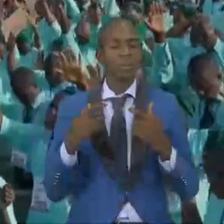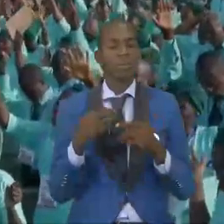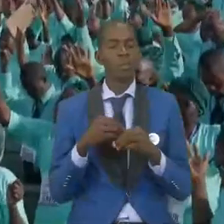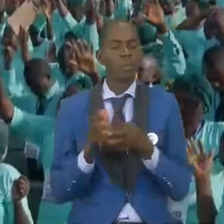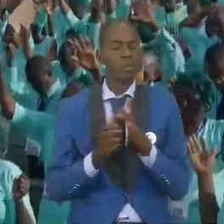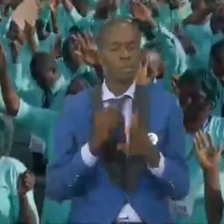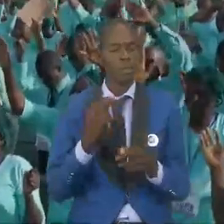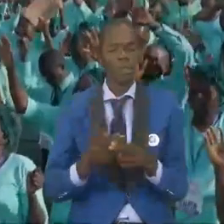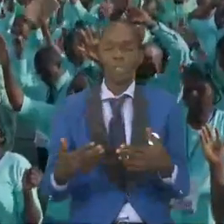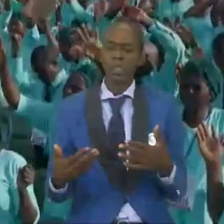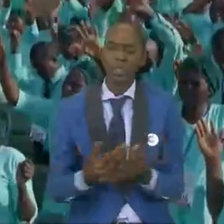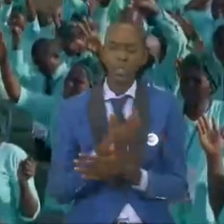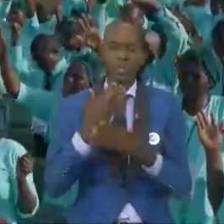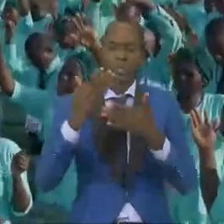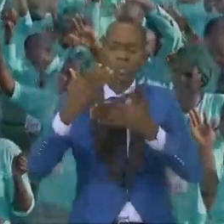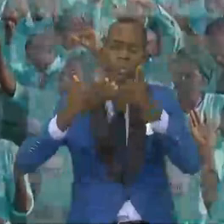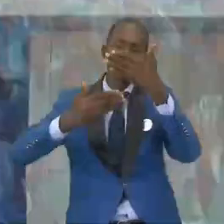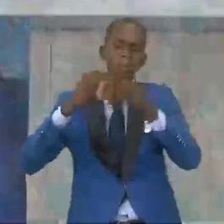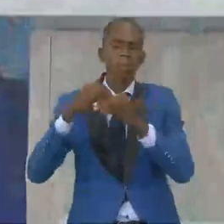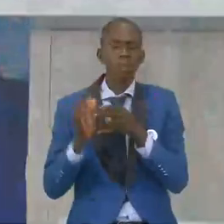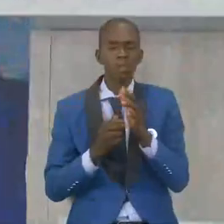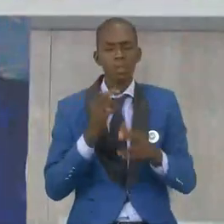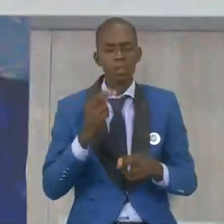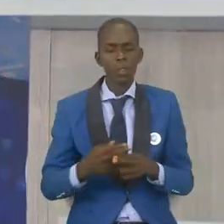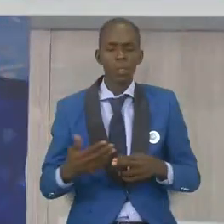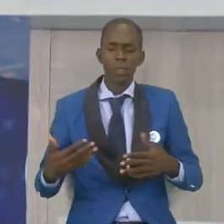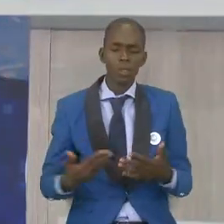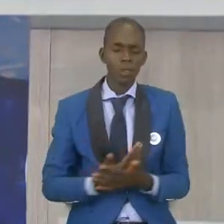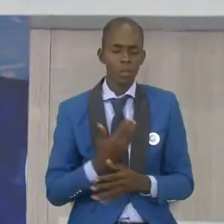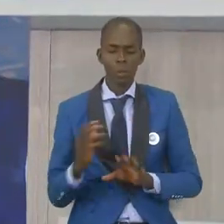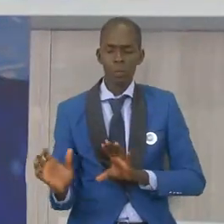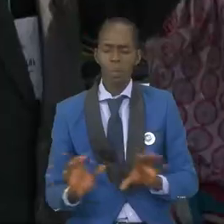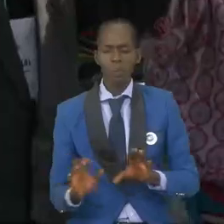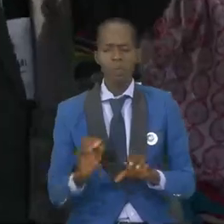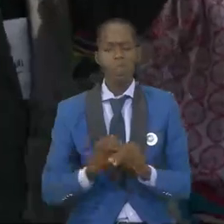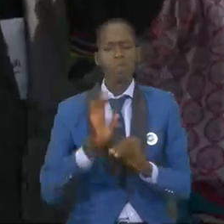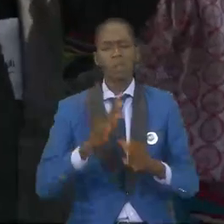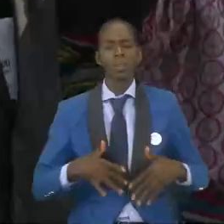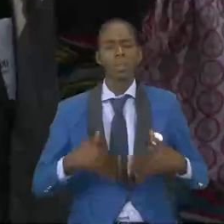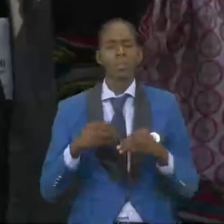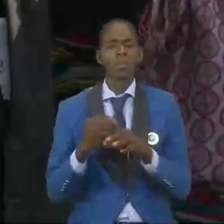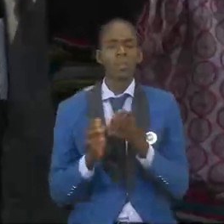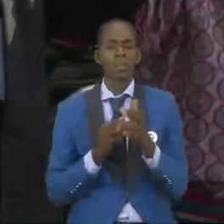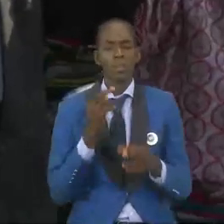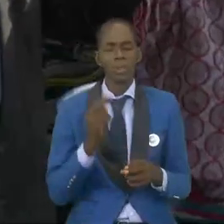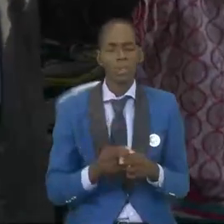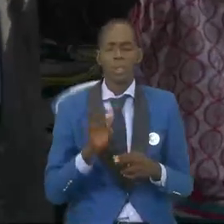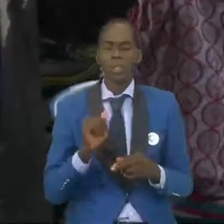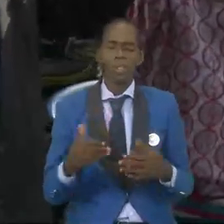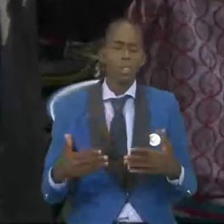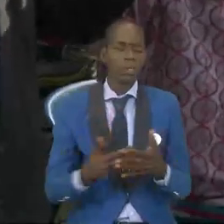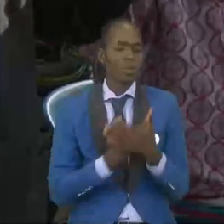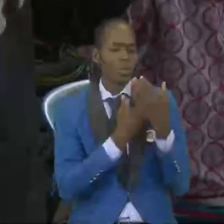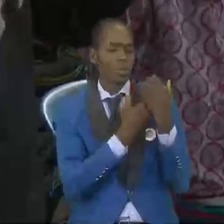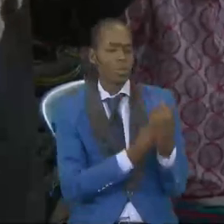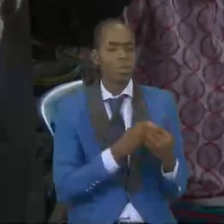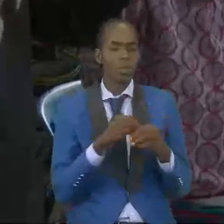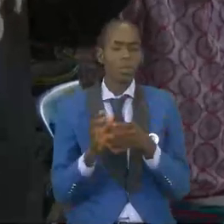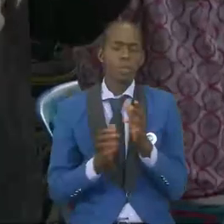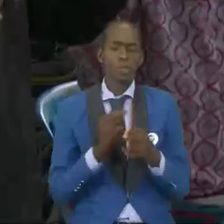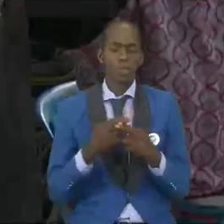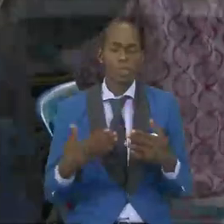vie, une nouvelle libération, un nouveau progrès, une nouvelle performance dans